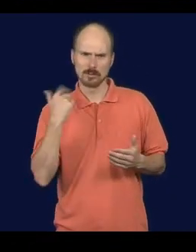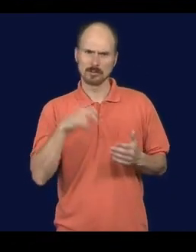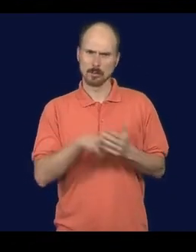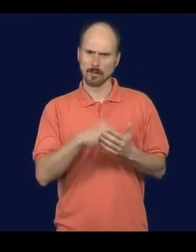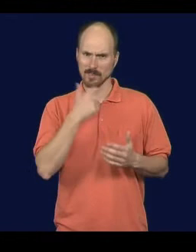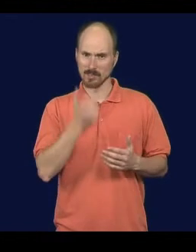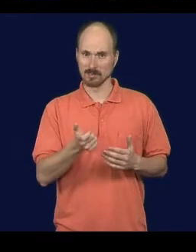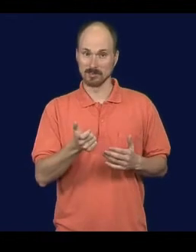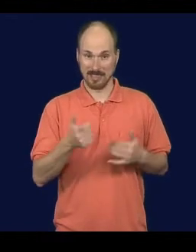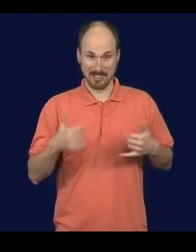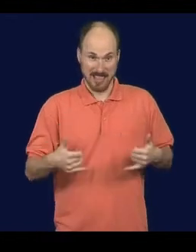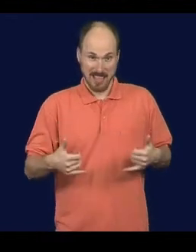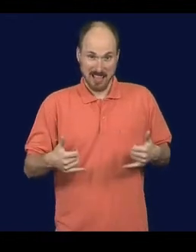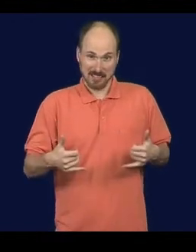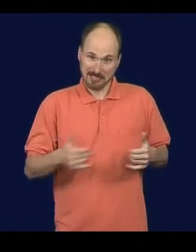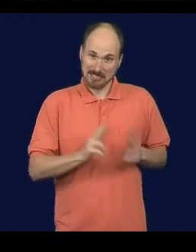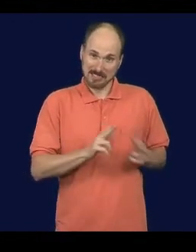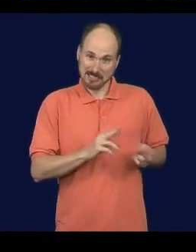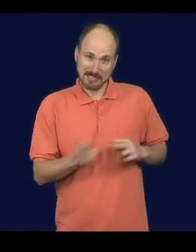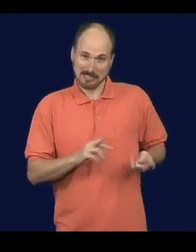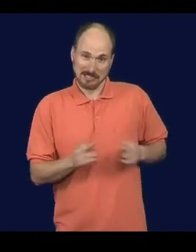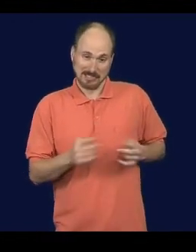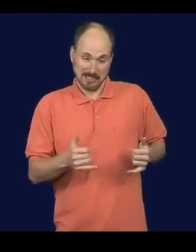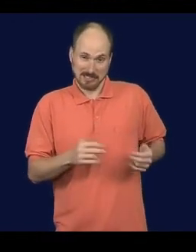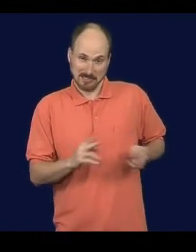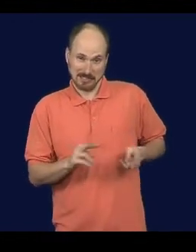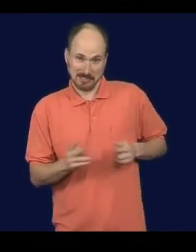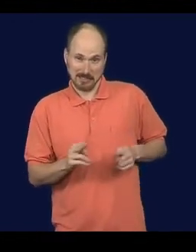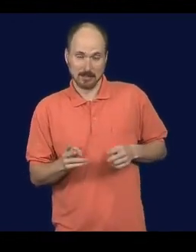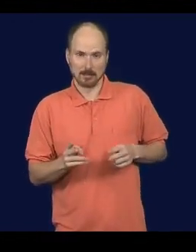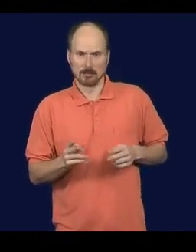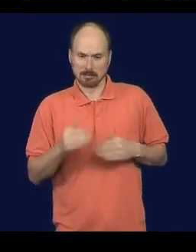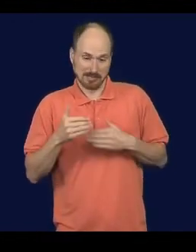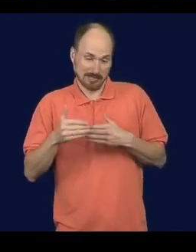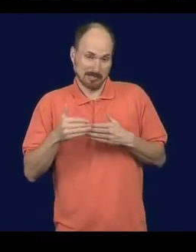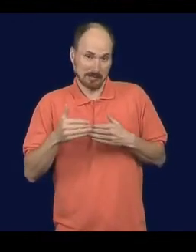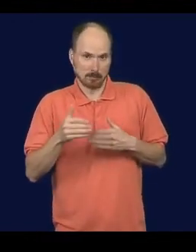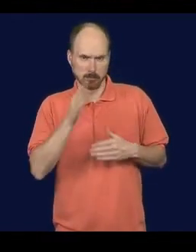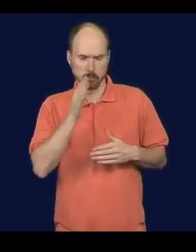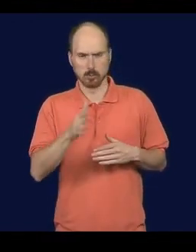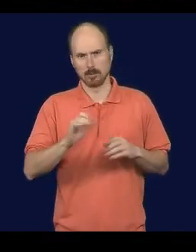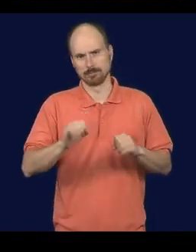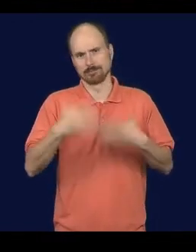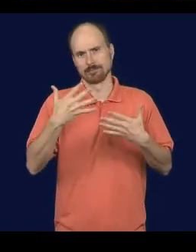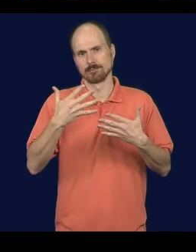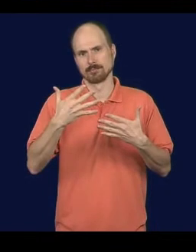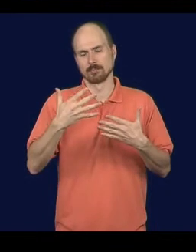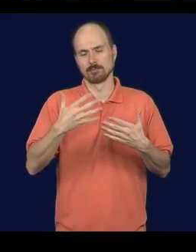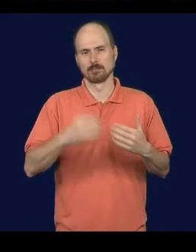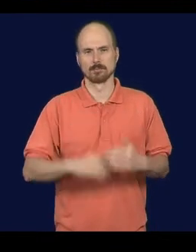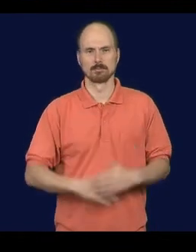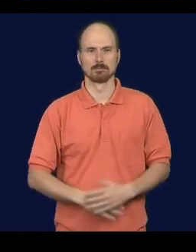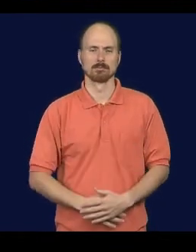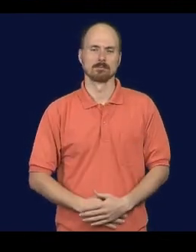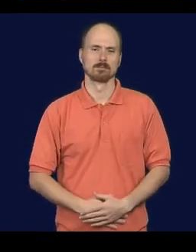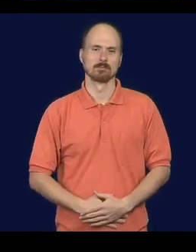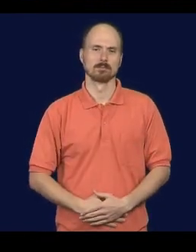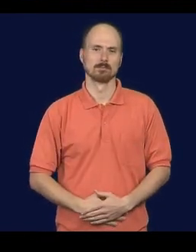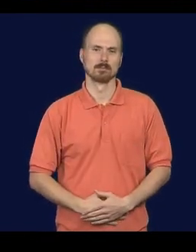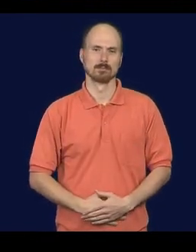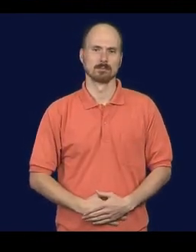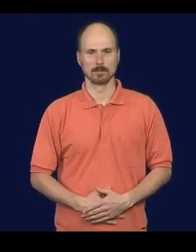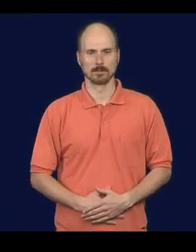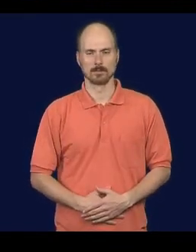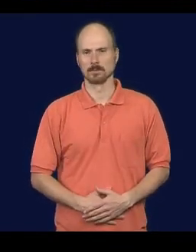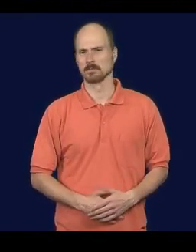řekne nějaký dotaz, který se na serveru Google zpracuje, potom se analyzuje text,